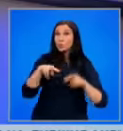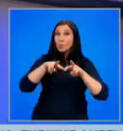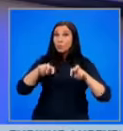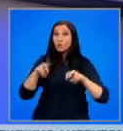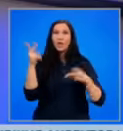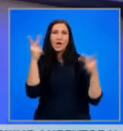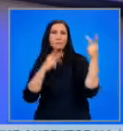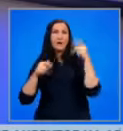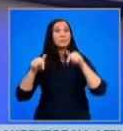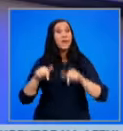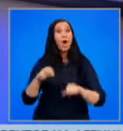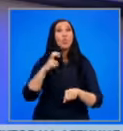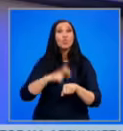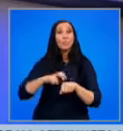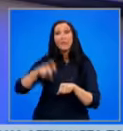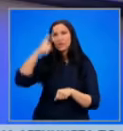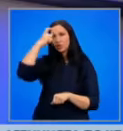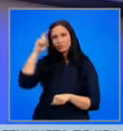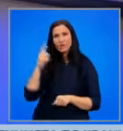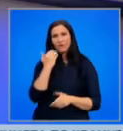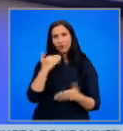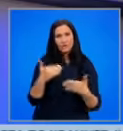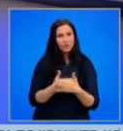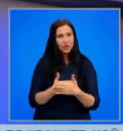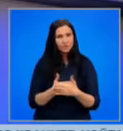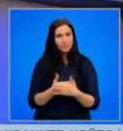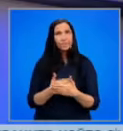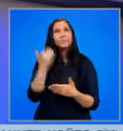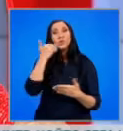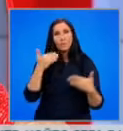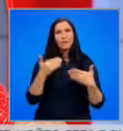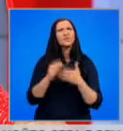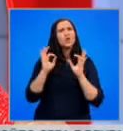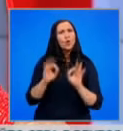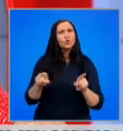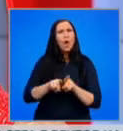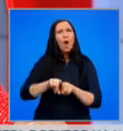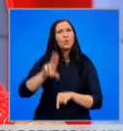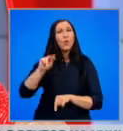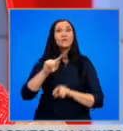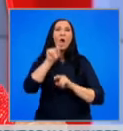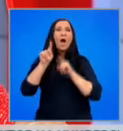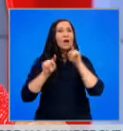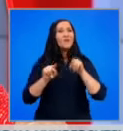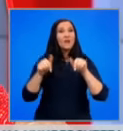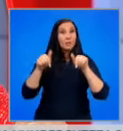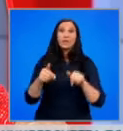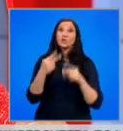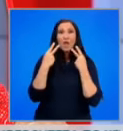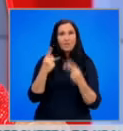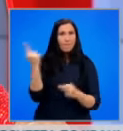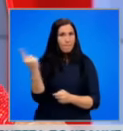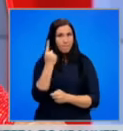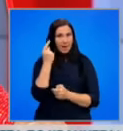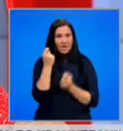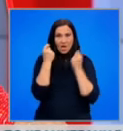проучване ще научим сега от Добрина Чешмеджиева. Добър вечер. Добър вечер. Точно както казахте, в референдум днес ще видим първи